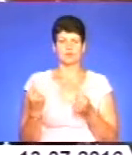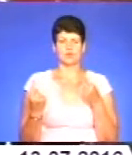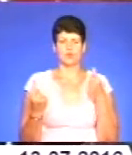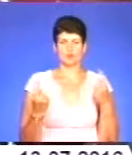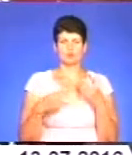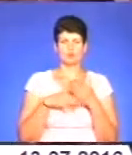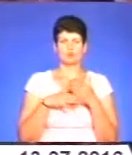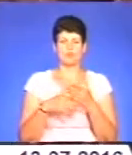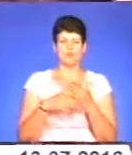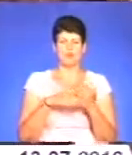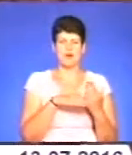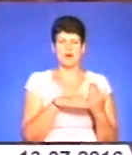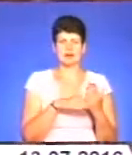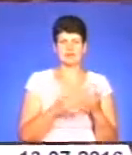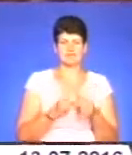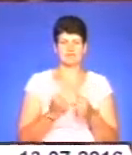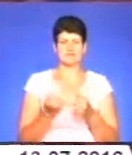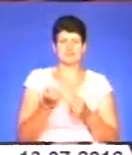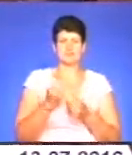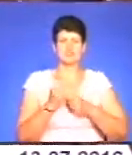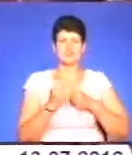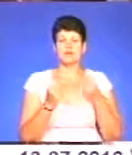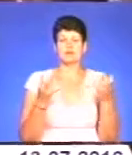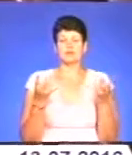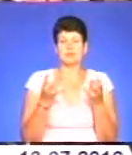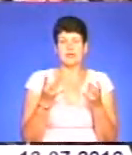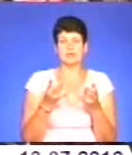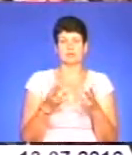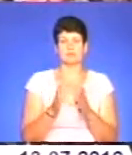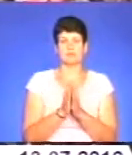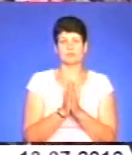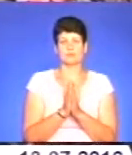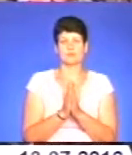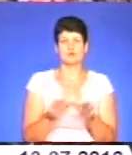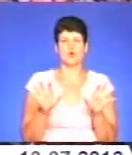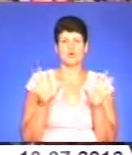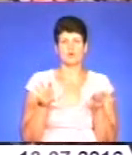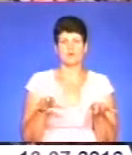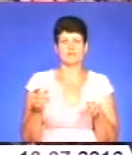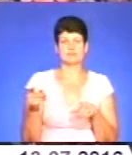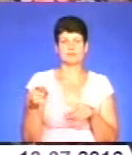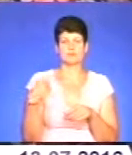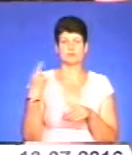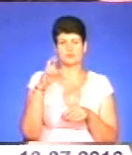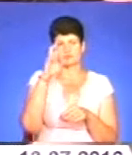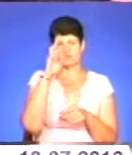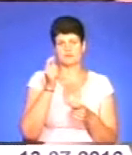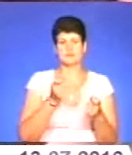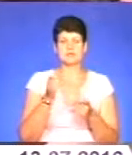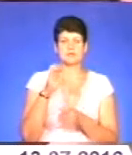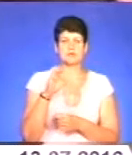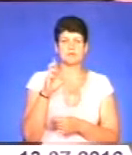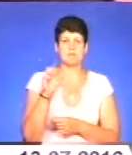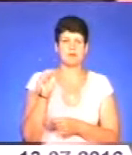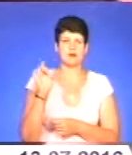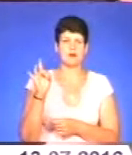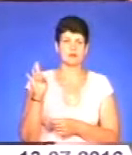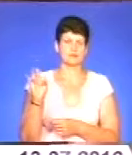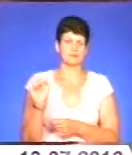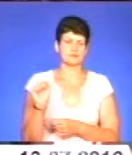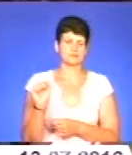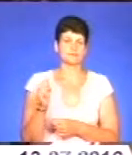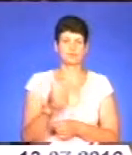допомагати, триматися разом і виручати у разі потреби закликав поліцейських голова Тернопільської облдержадміністрації Степан Барна. Хочу